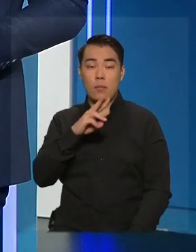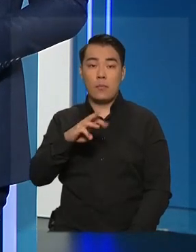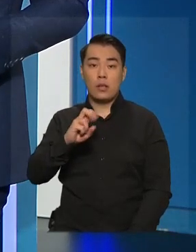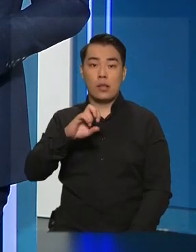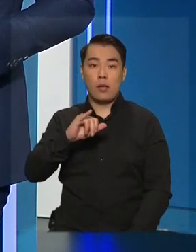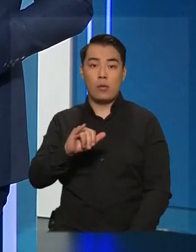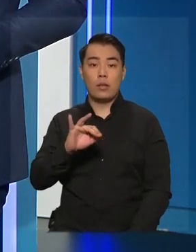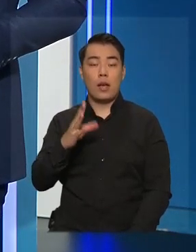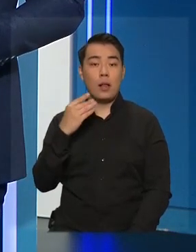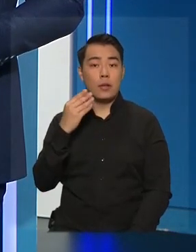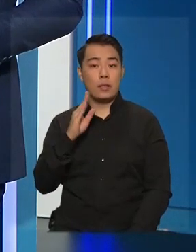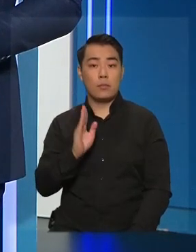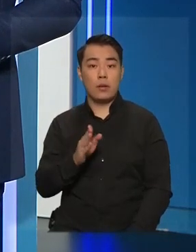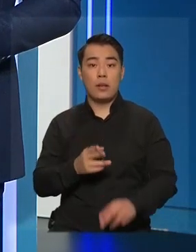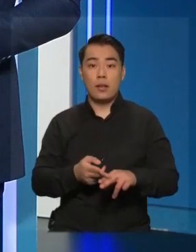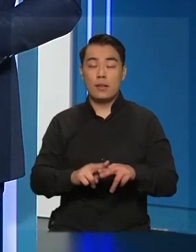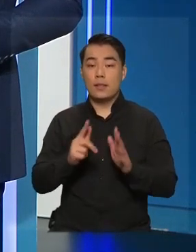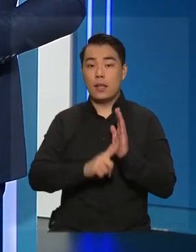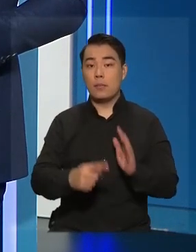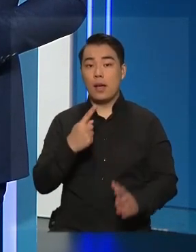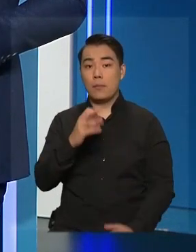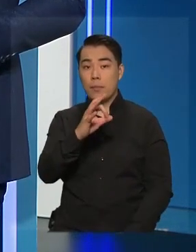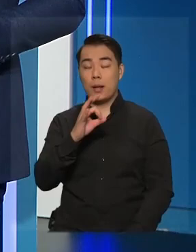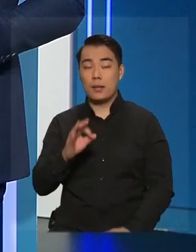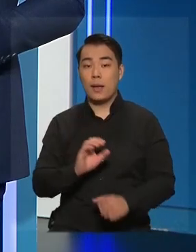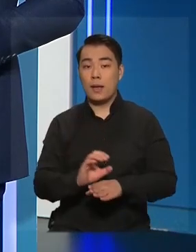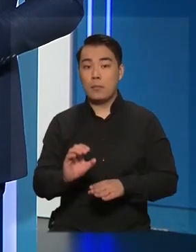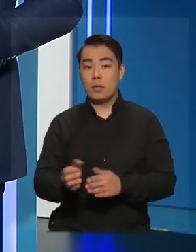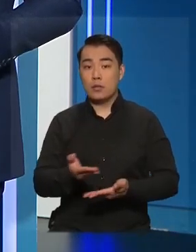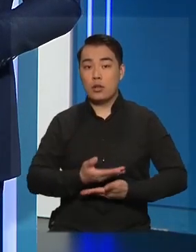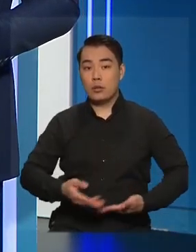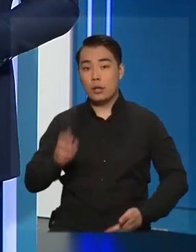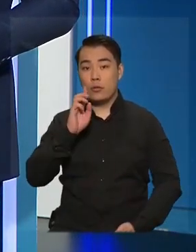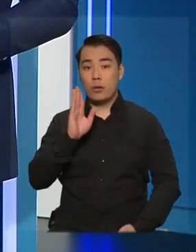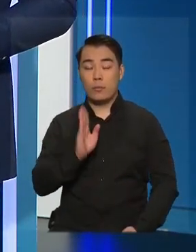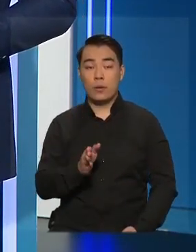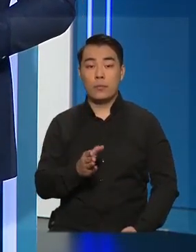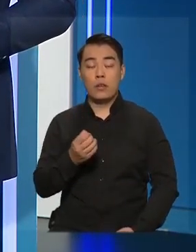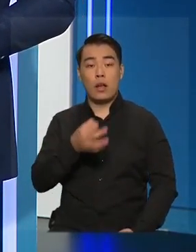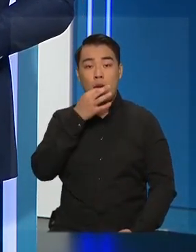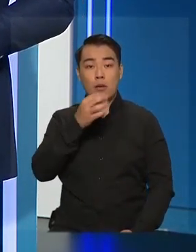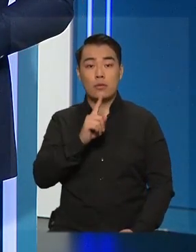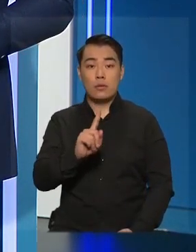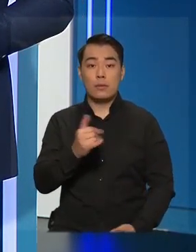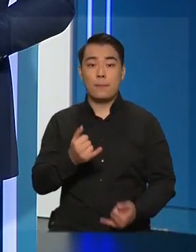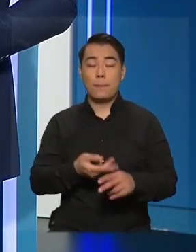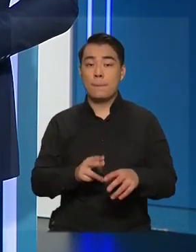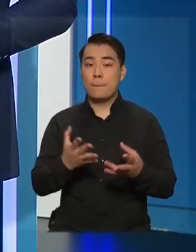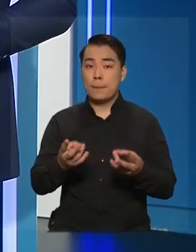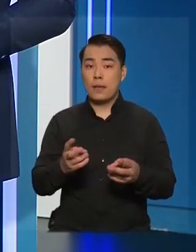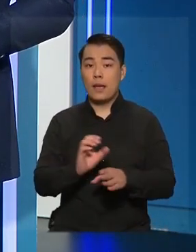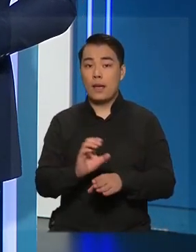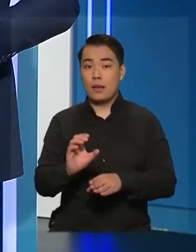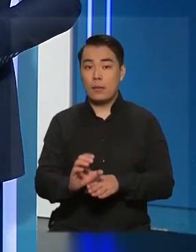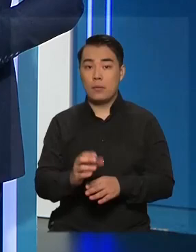и Алматинская. На них приходится 71% экспорта нашей страны. Отмечу, что на долю несырьевого экспорта